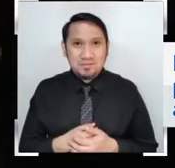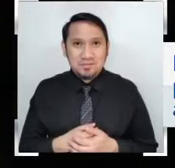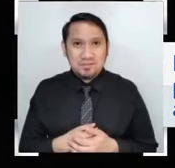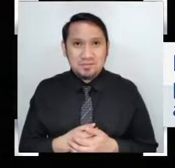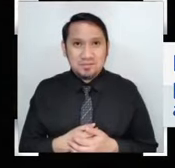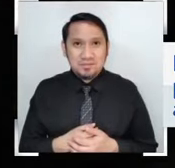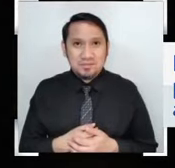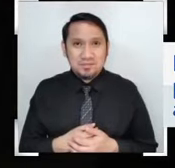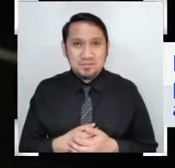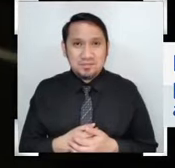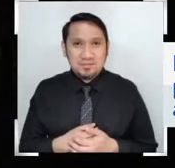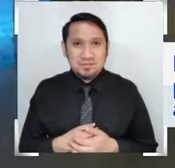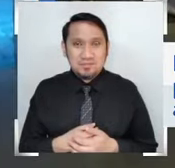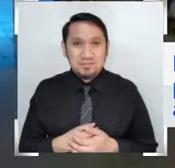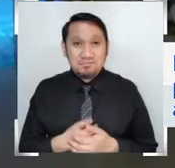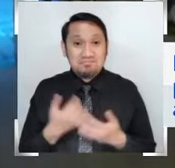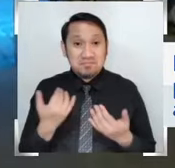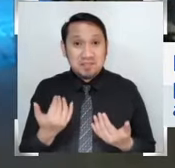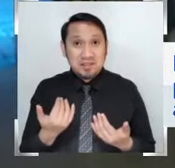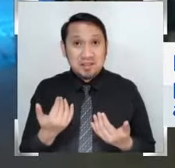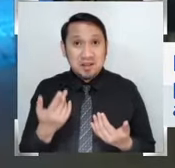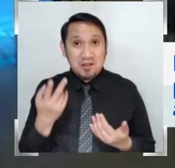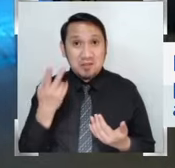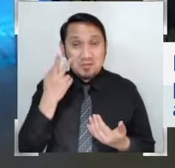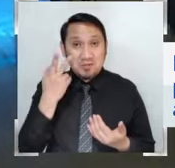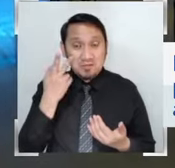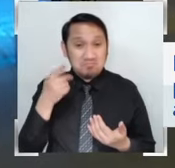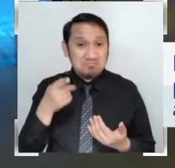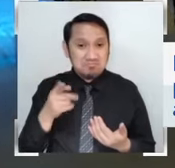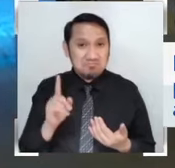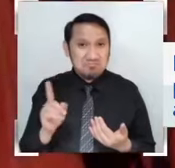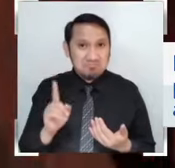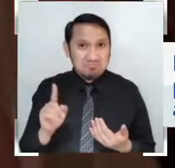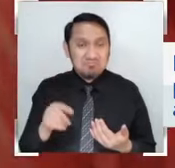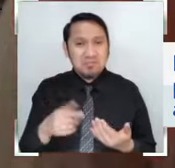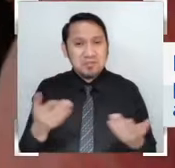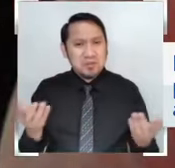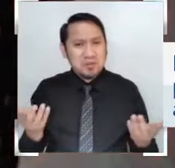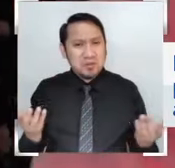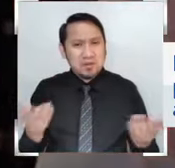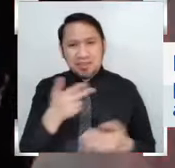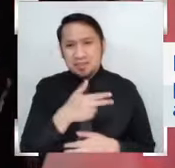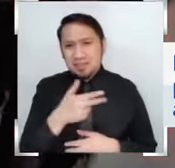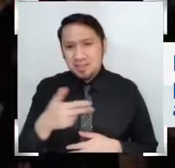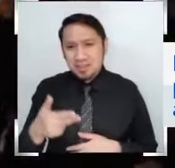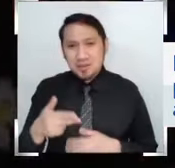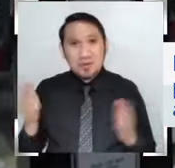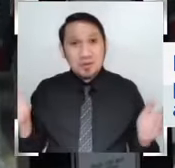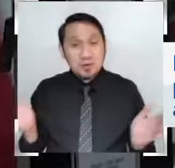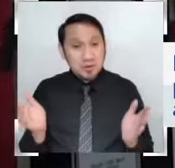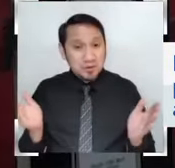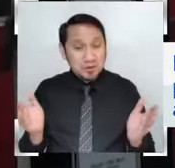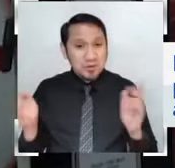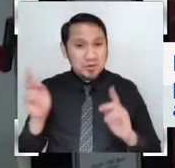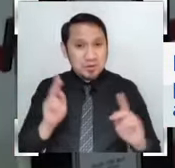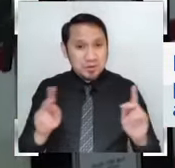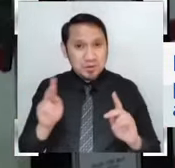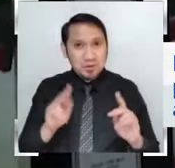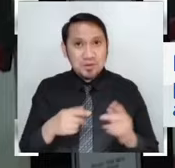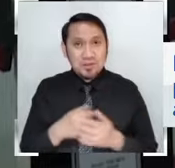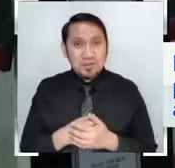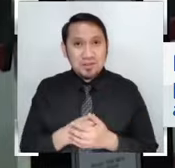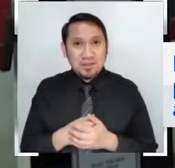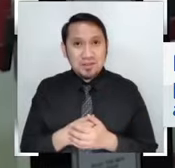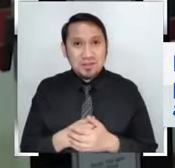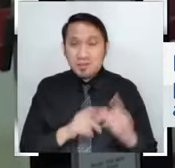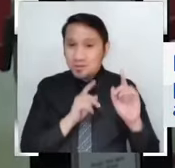Ang manakawalang Walking Dead, diskarte ng otoridad sa Jakarta, Indonesia, para hikayatin ang mga tao na sumakay ng public transportation